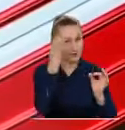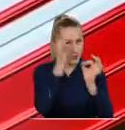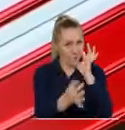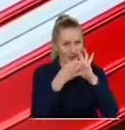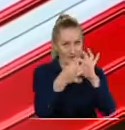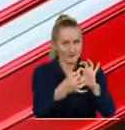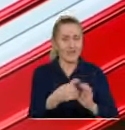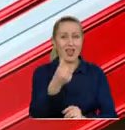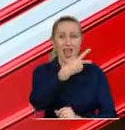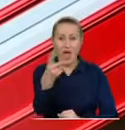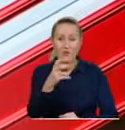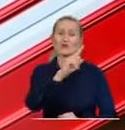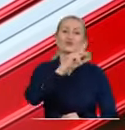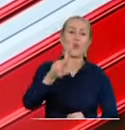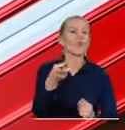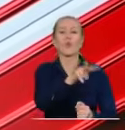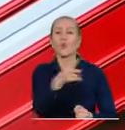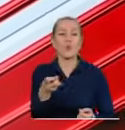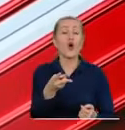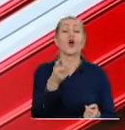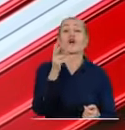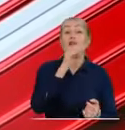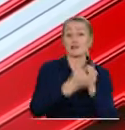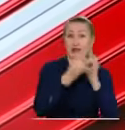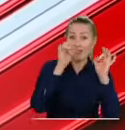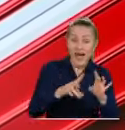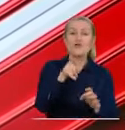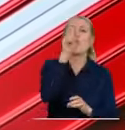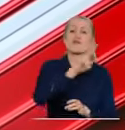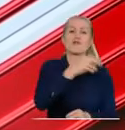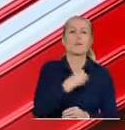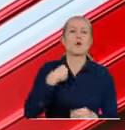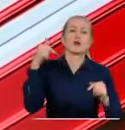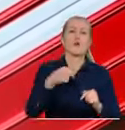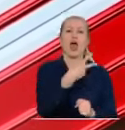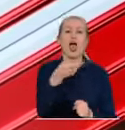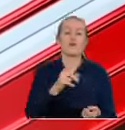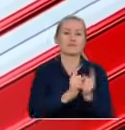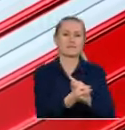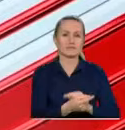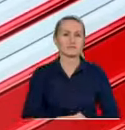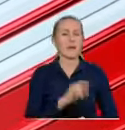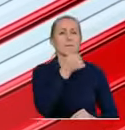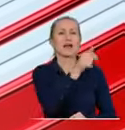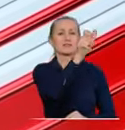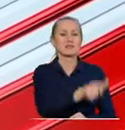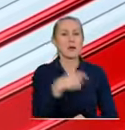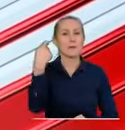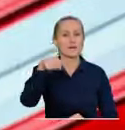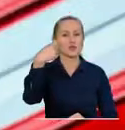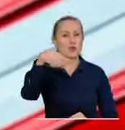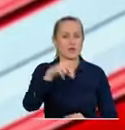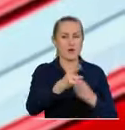Euro czy złoty? Czy i ewentualnie kiedy Polska powinna przyjąć walutę euro? Pierwszy odpowiada prezydent Andrzej